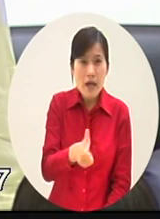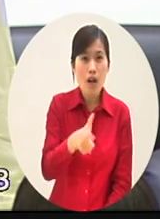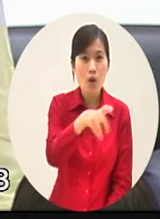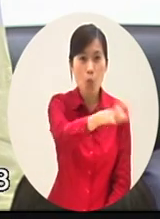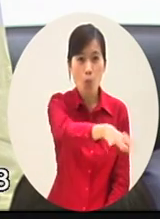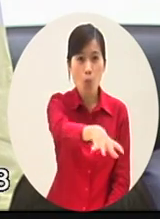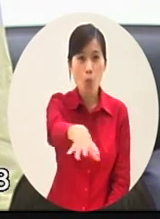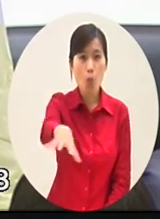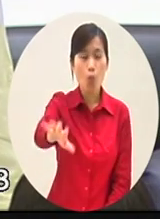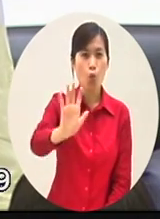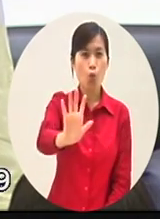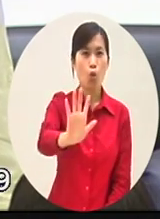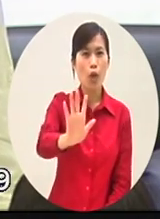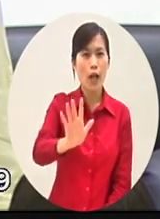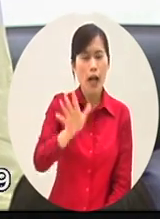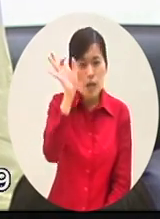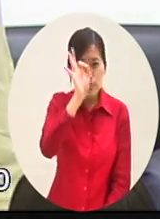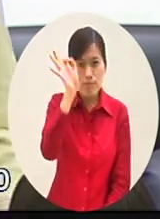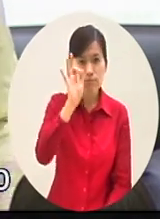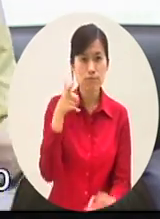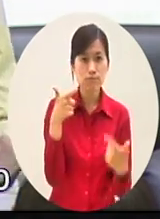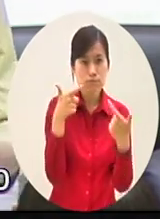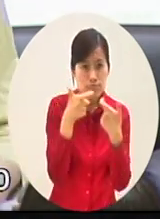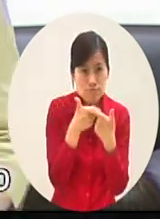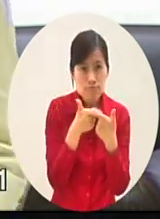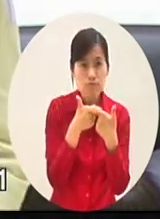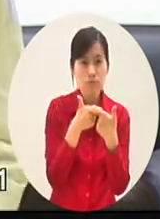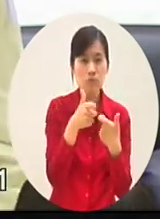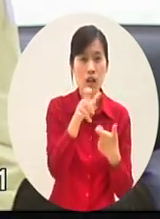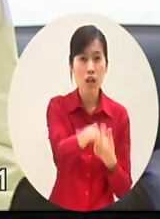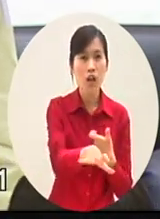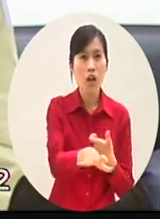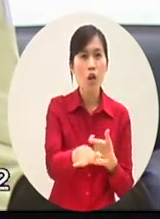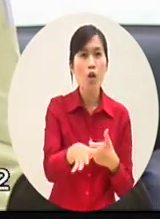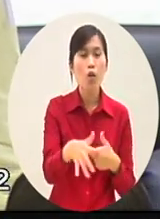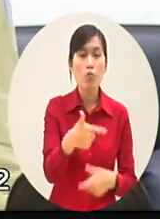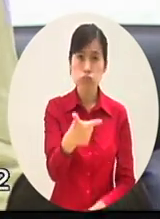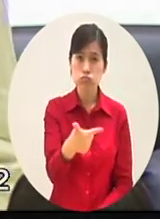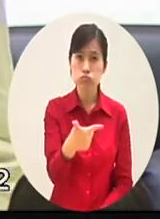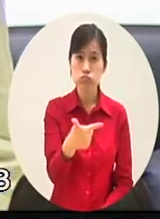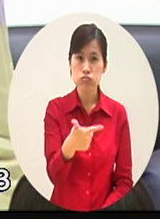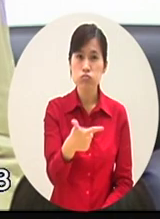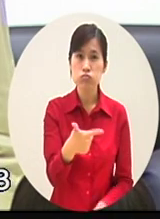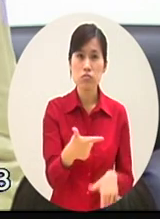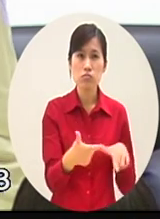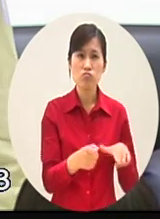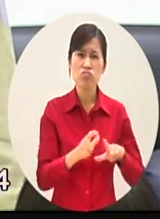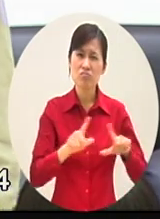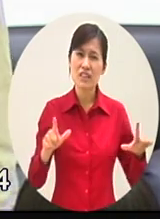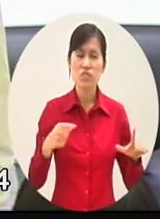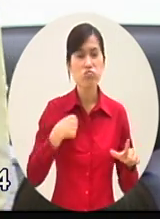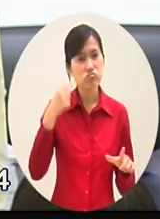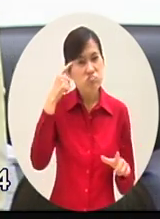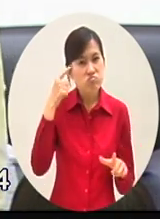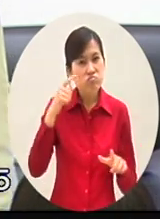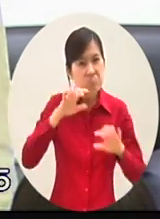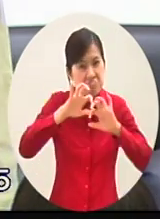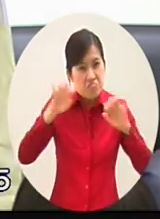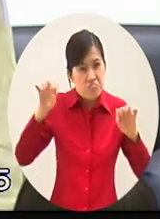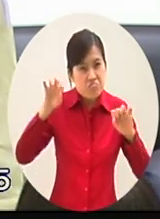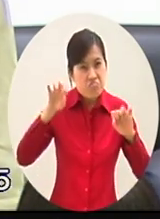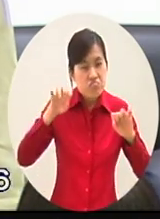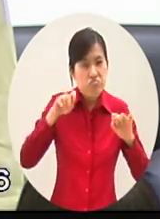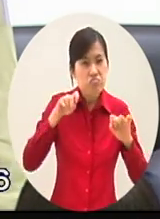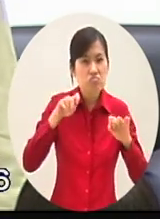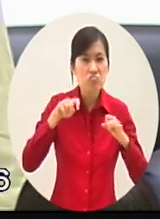看或是不是有适合的场地。我觉得是六公顷以探索应该是小了一点啦齁，所以我们应该也还可以